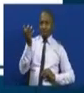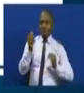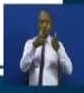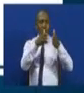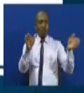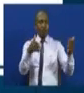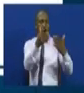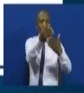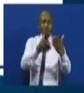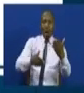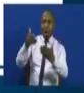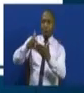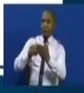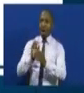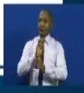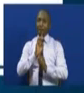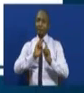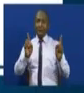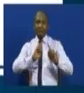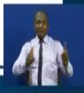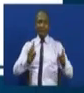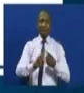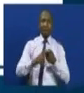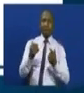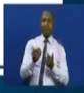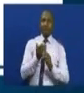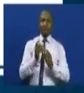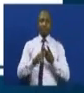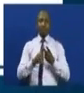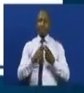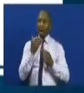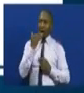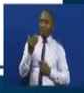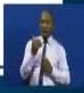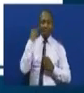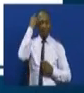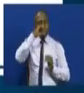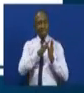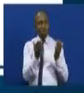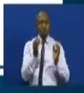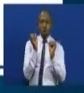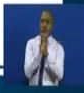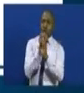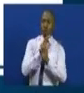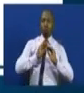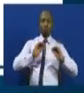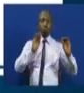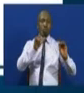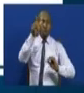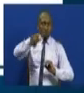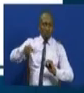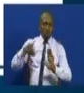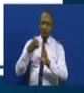page mbalimbali ikiwemo Insta page muhimu, habari Facebook pamoja na Twitter kuelimisha watu ili wapate